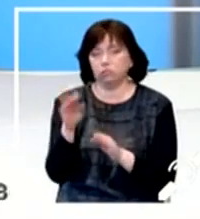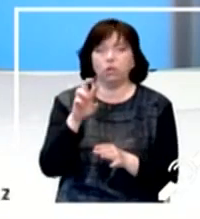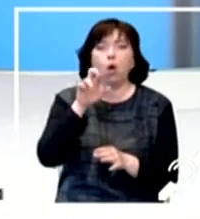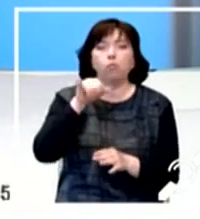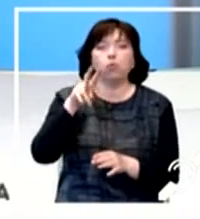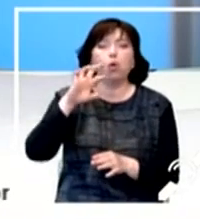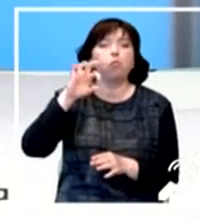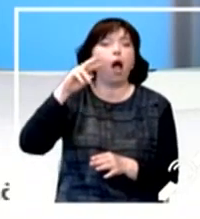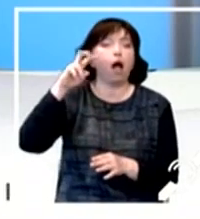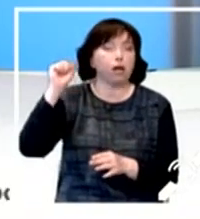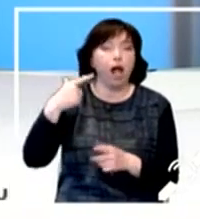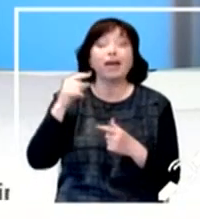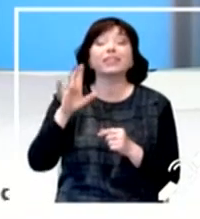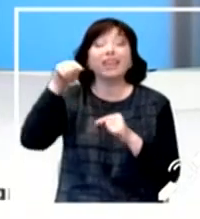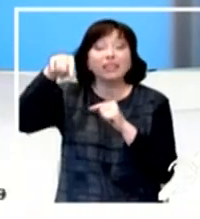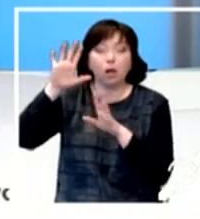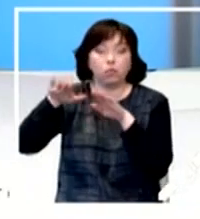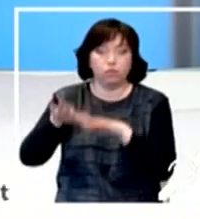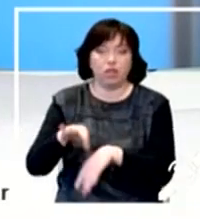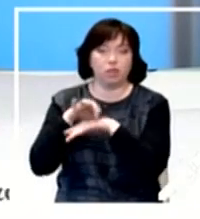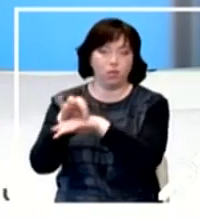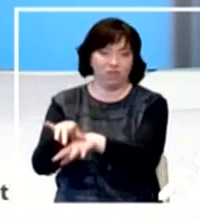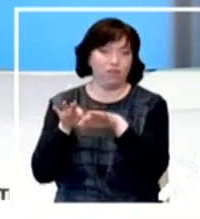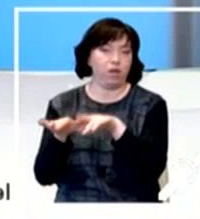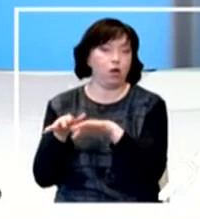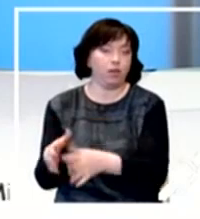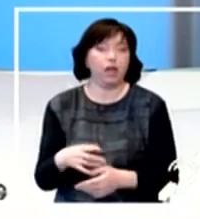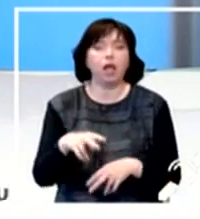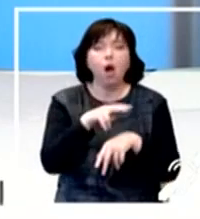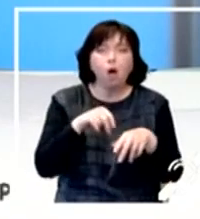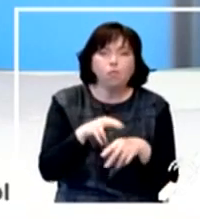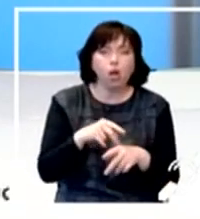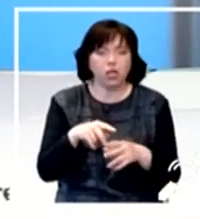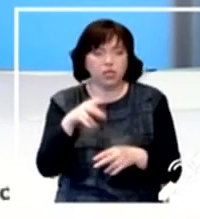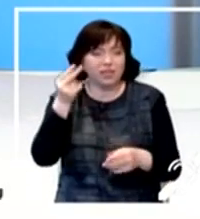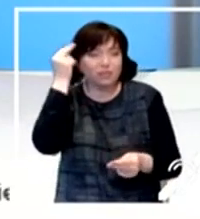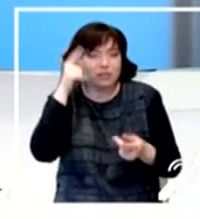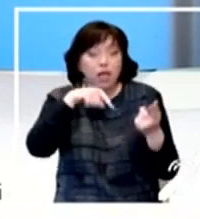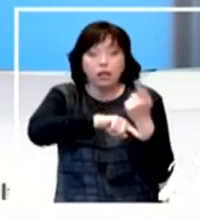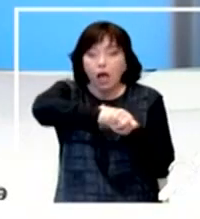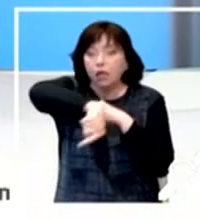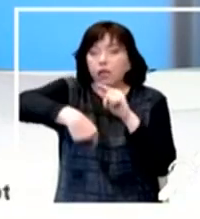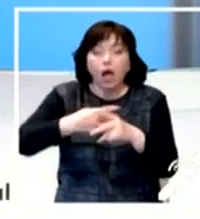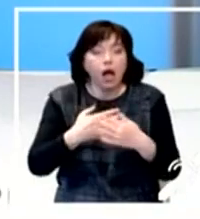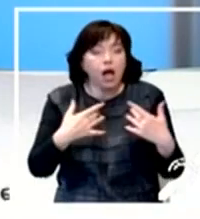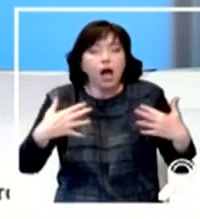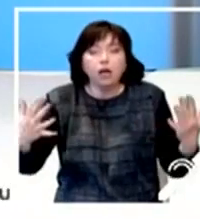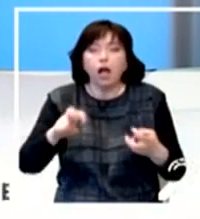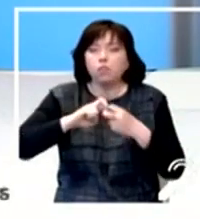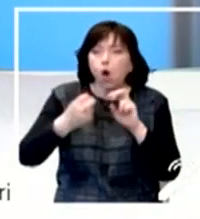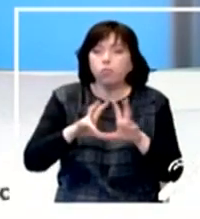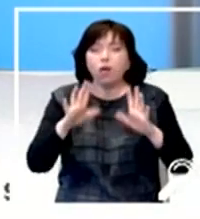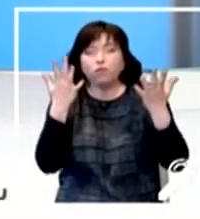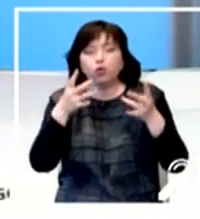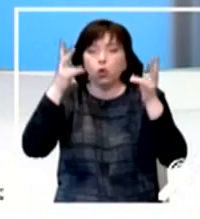de la Bulboaca, unde se va desfășura evenimentul. Oamenii legii au testat 10 scenarii de posibile incidente. La simulare au participat